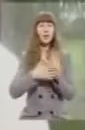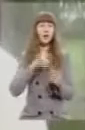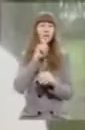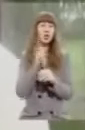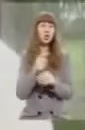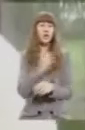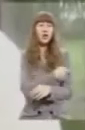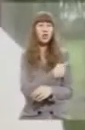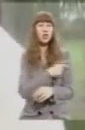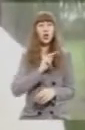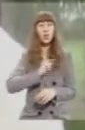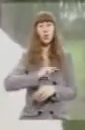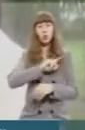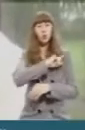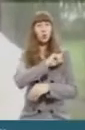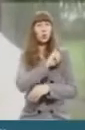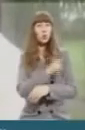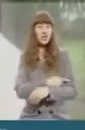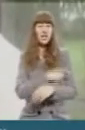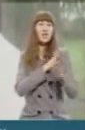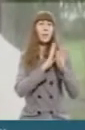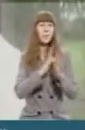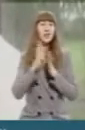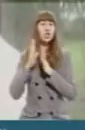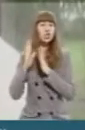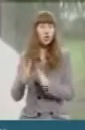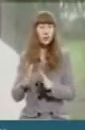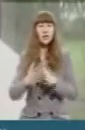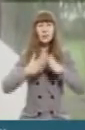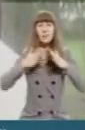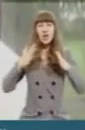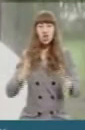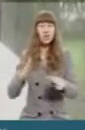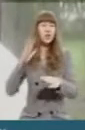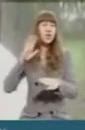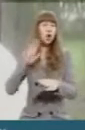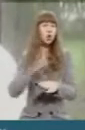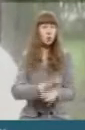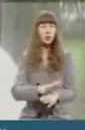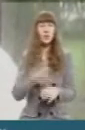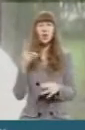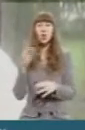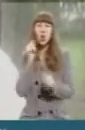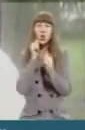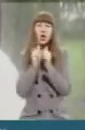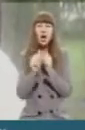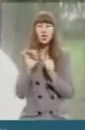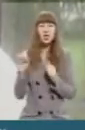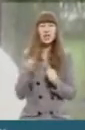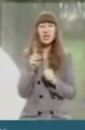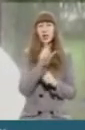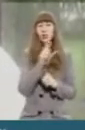врачи сейчас работают в усиленном режиме с большими нагрузками, но каждый из нас